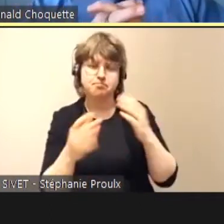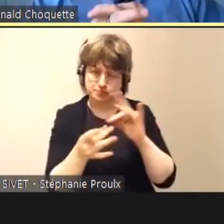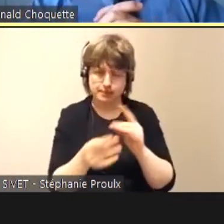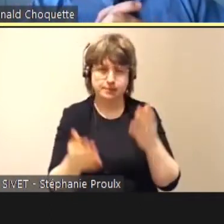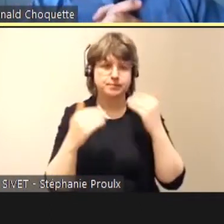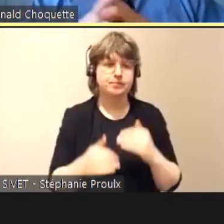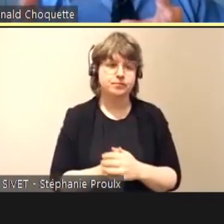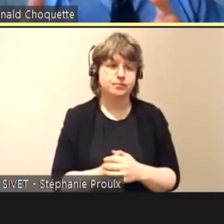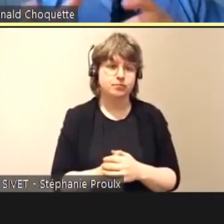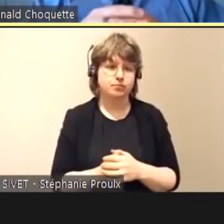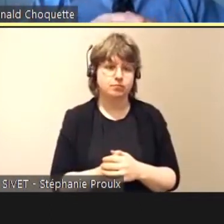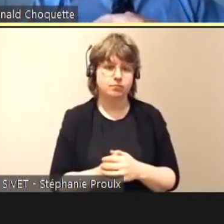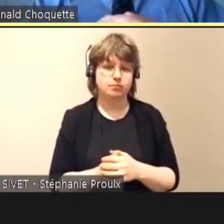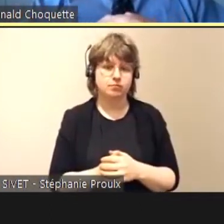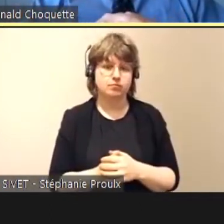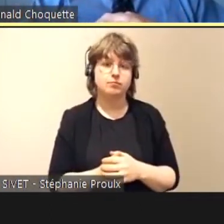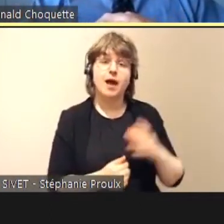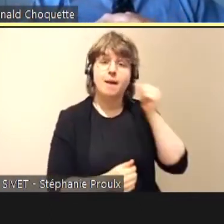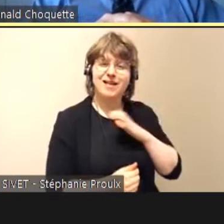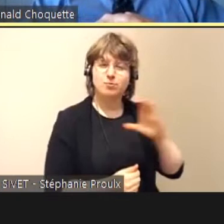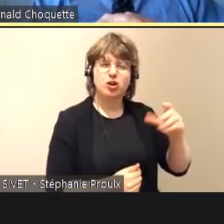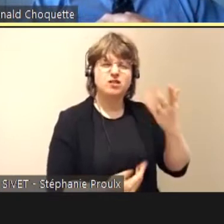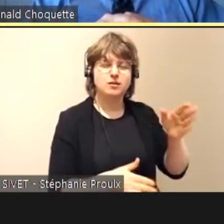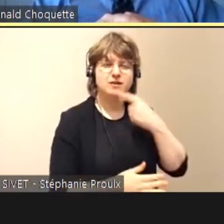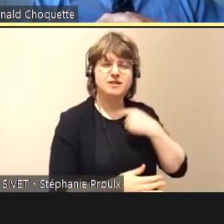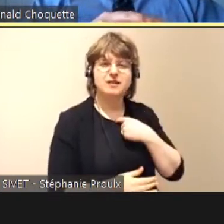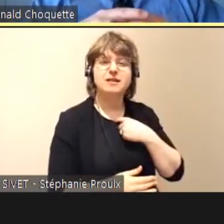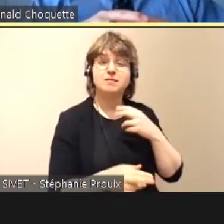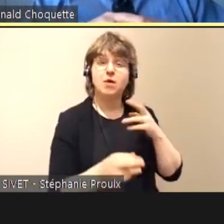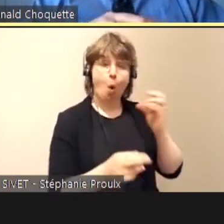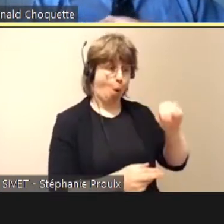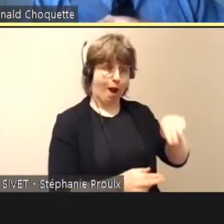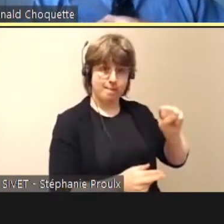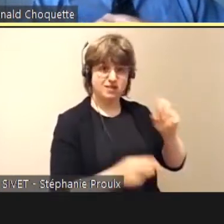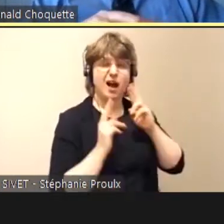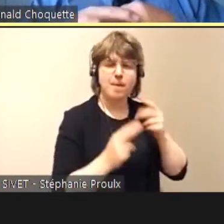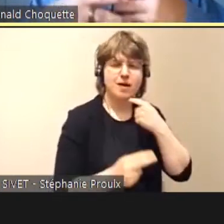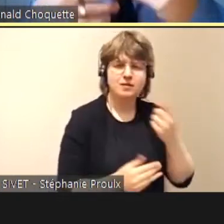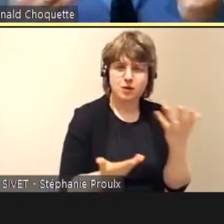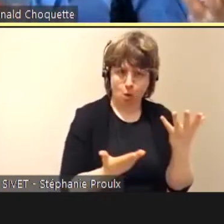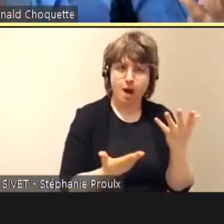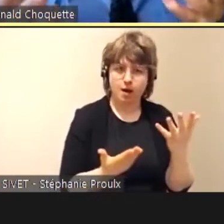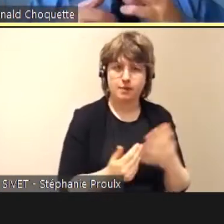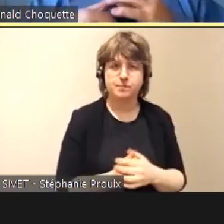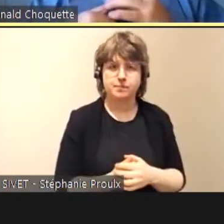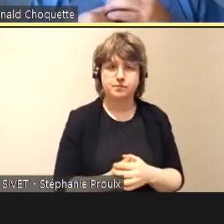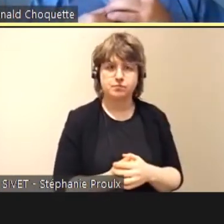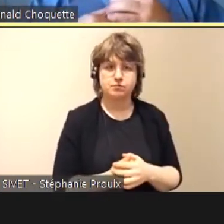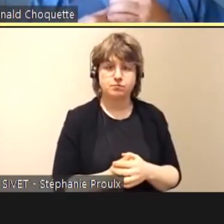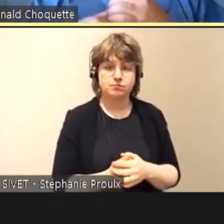Au début, comme disait Mme Choquette, le rapport de l'OMS démontre que